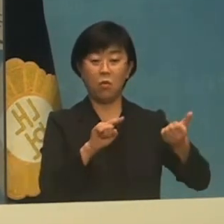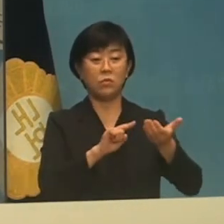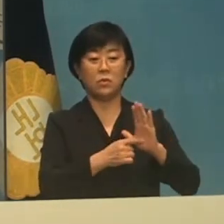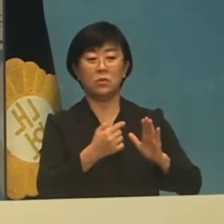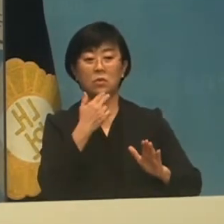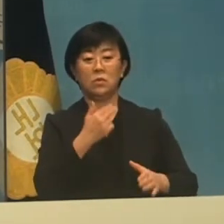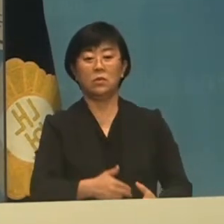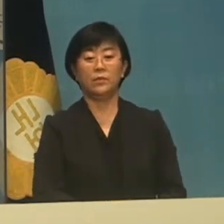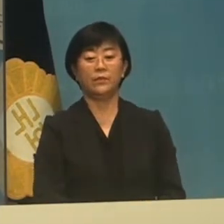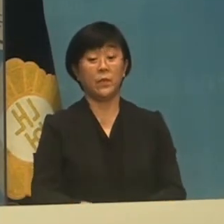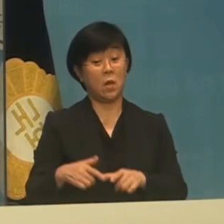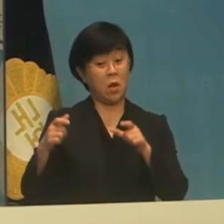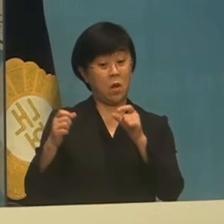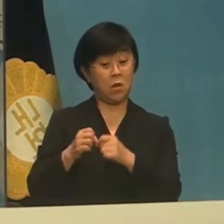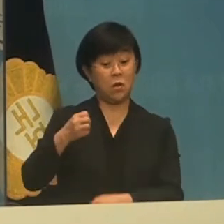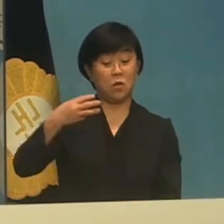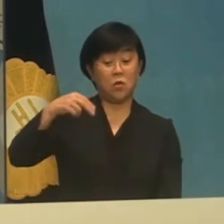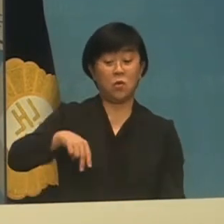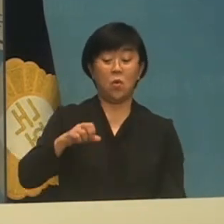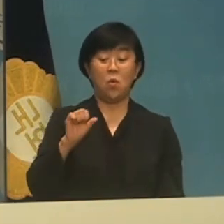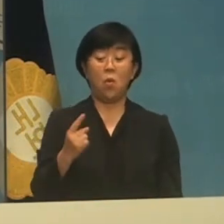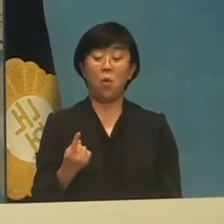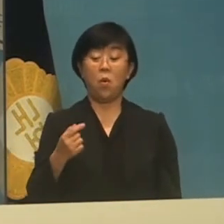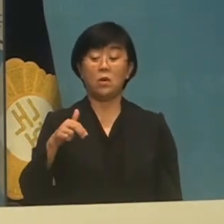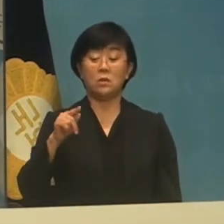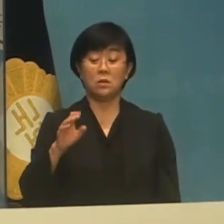않았습니다. 옆에 계신 유호정 의원님께서